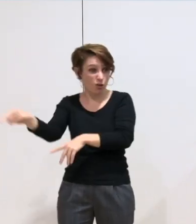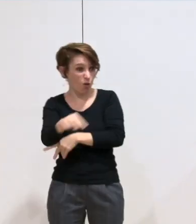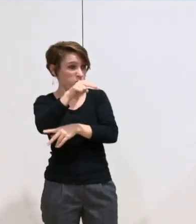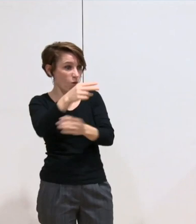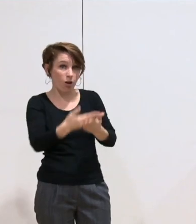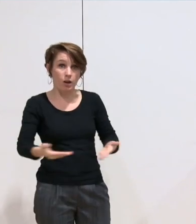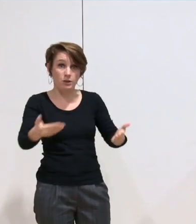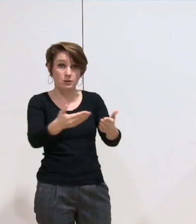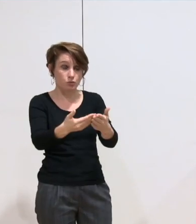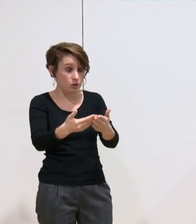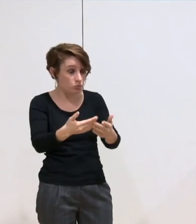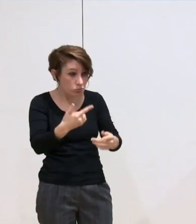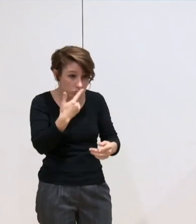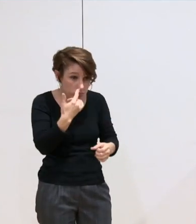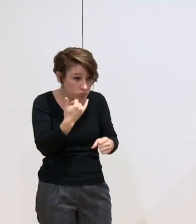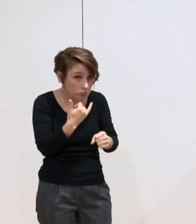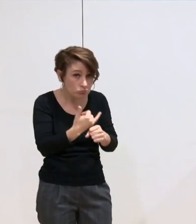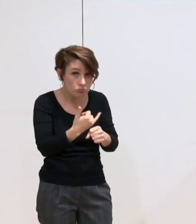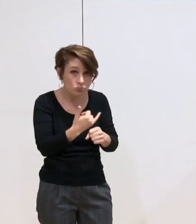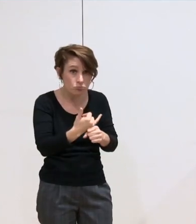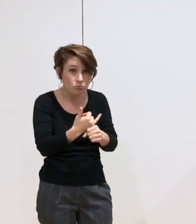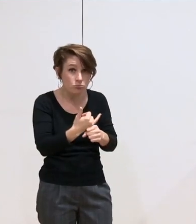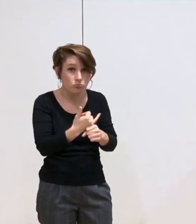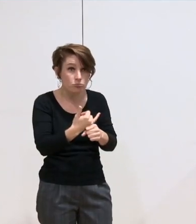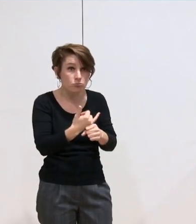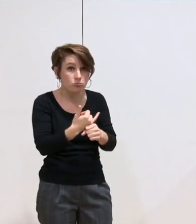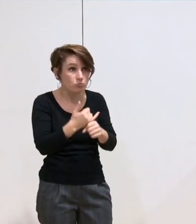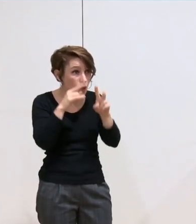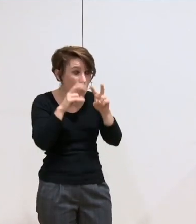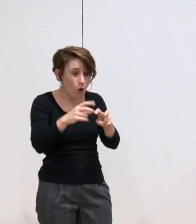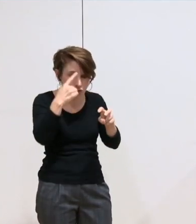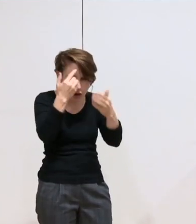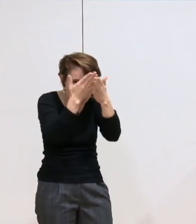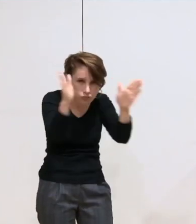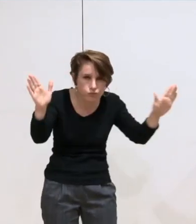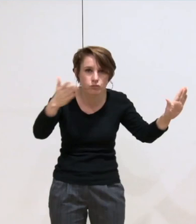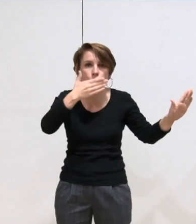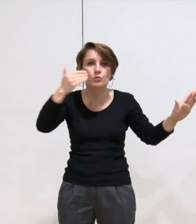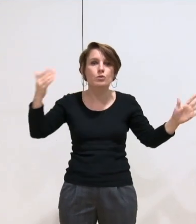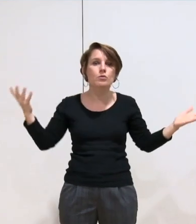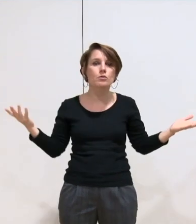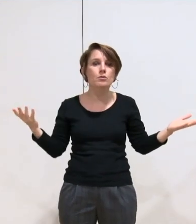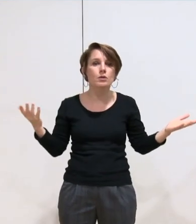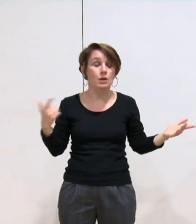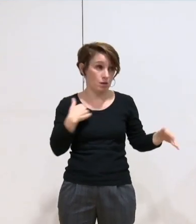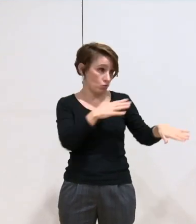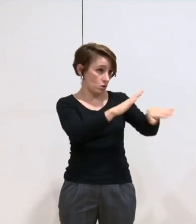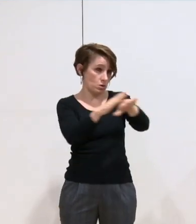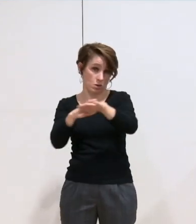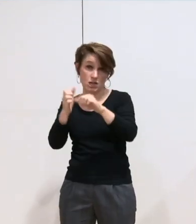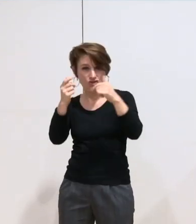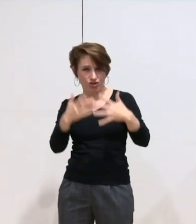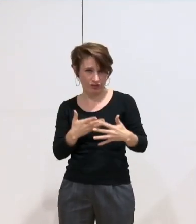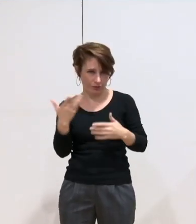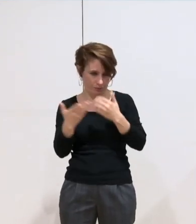que le champ d'investigation était très large. Je voudrais seulement donner un chiffre,